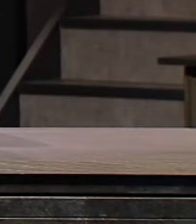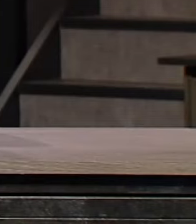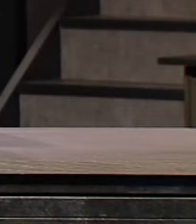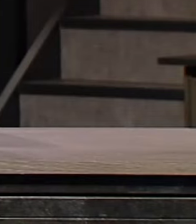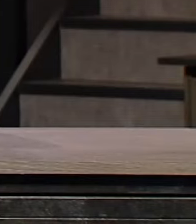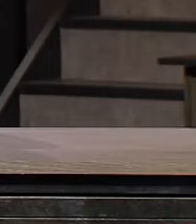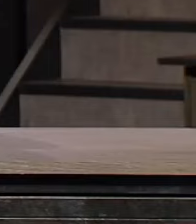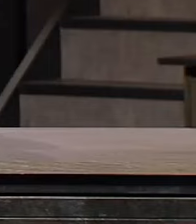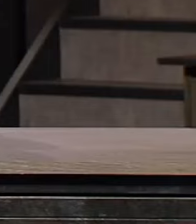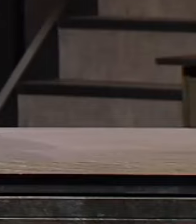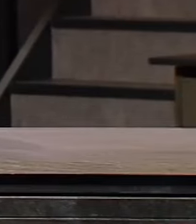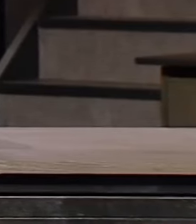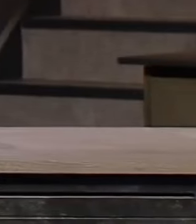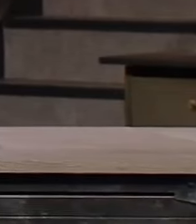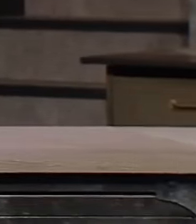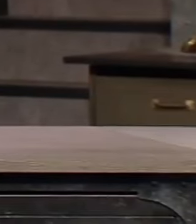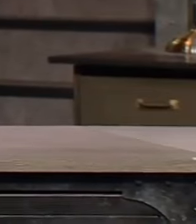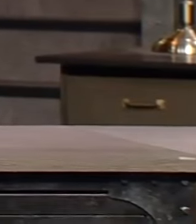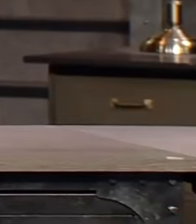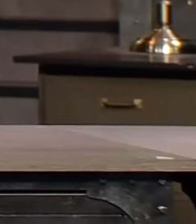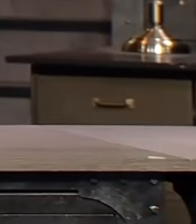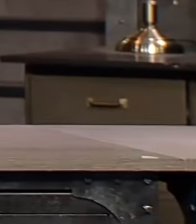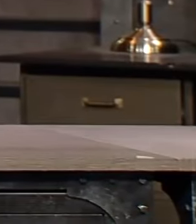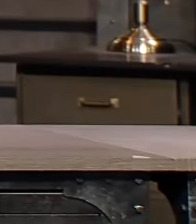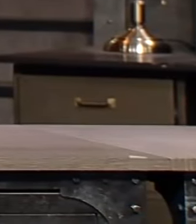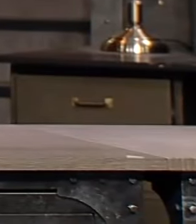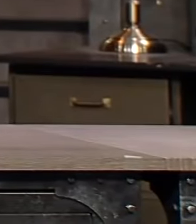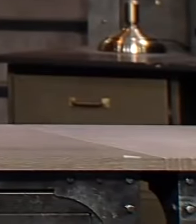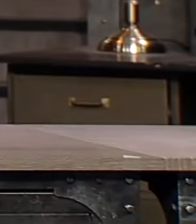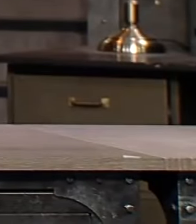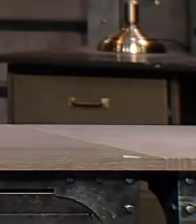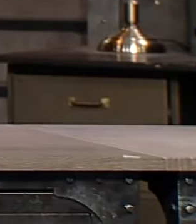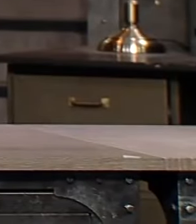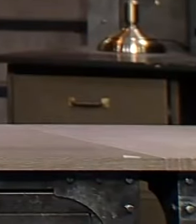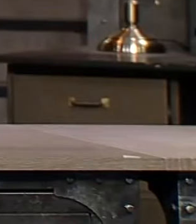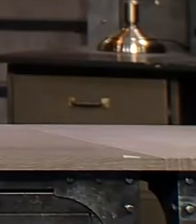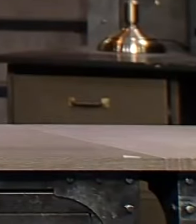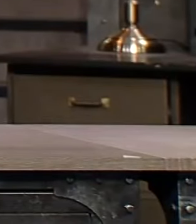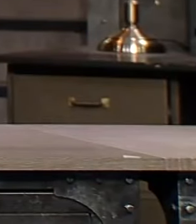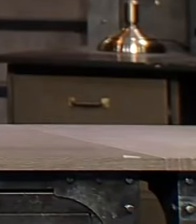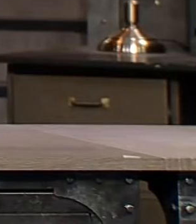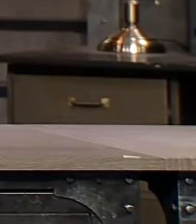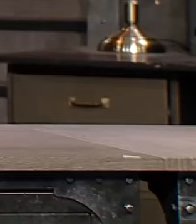빨리 좀 눌러라 어 빨리 눌러야겠다 가족 여러분 구독하기는